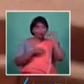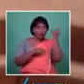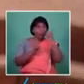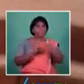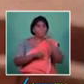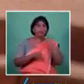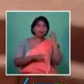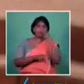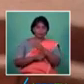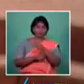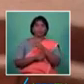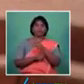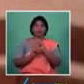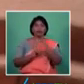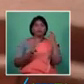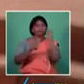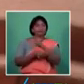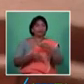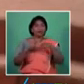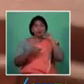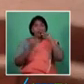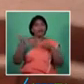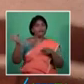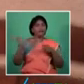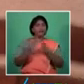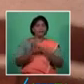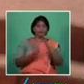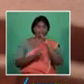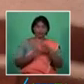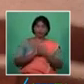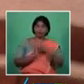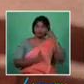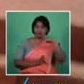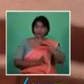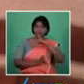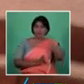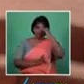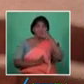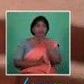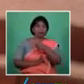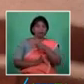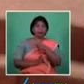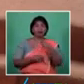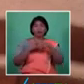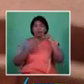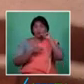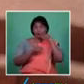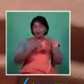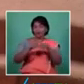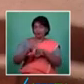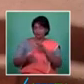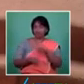ගියොත් පාර්ලිමේන්තුවේ අය කියත් මේ මාධ්‍යවේදියා ප්‍රකාශ කළේ නියෝජ්‍ය කතානායකතුමා තමයි ගාංජා වගා කරන්නේ